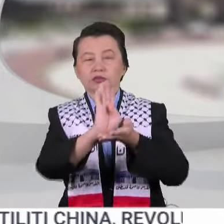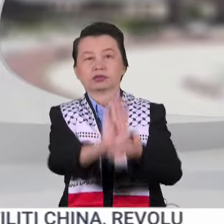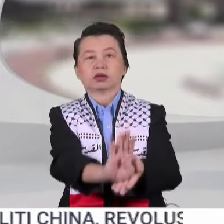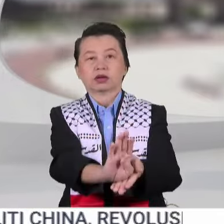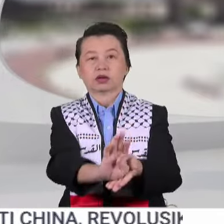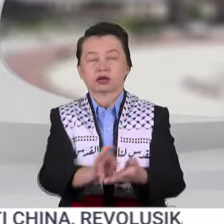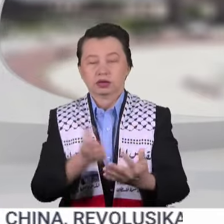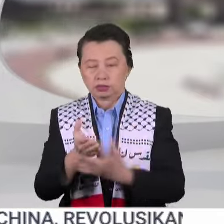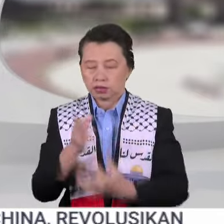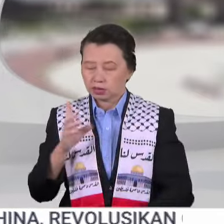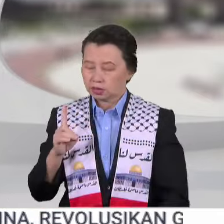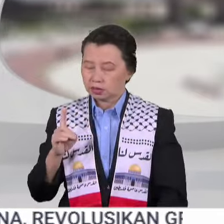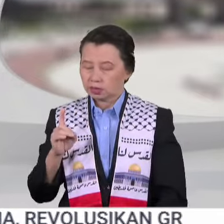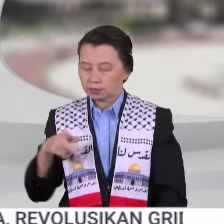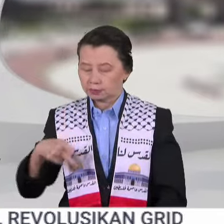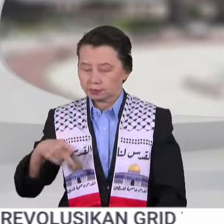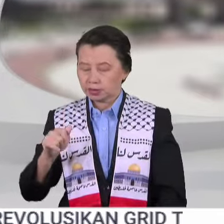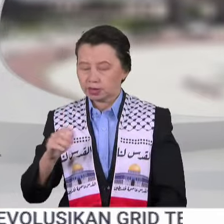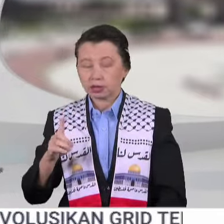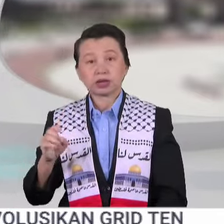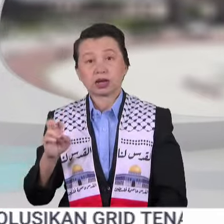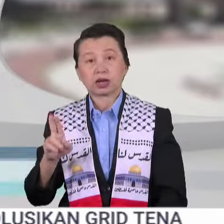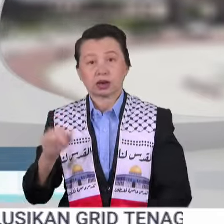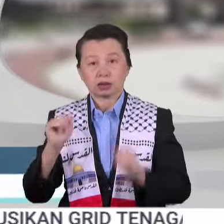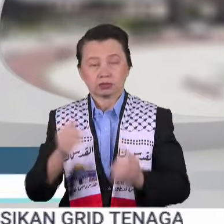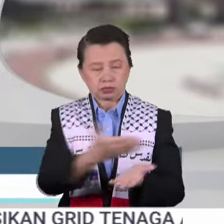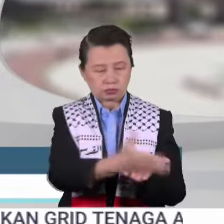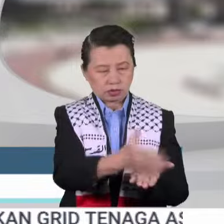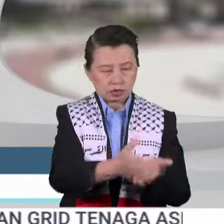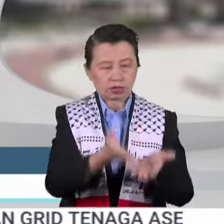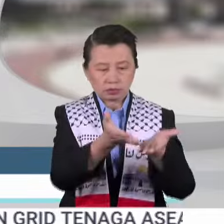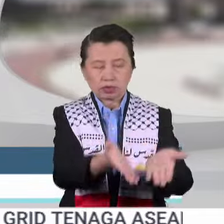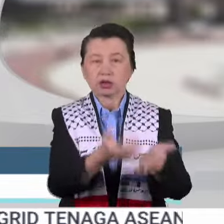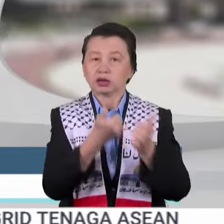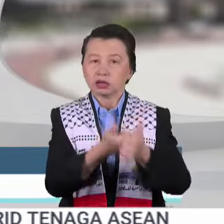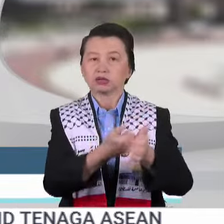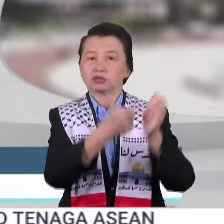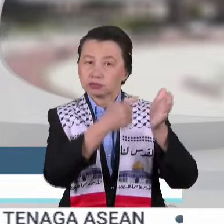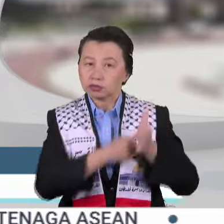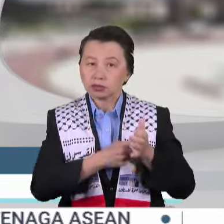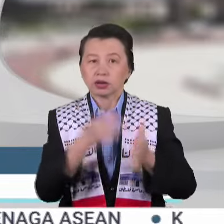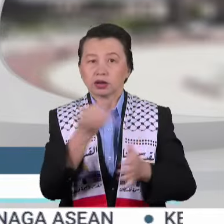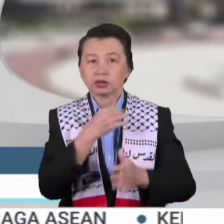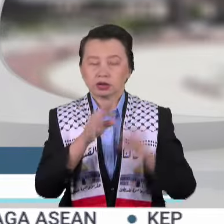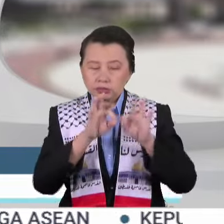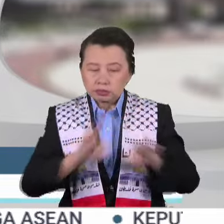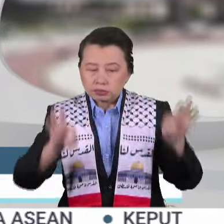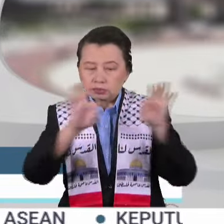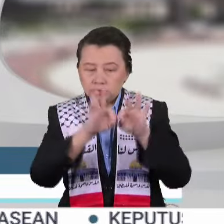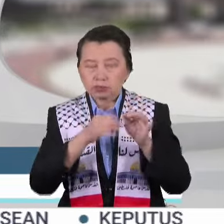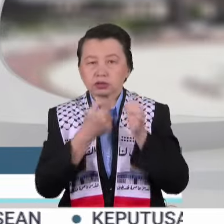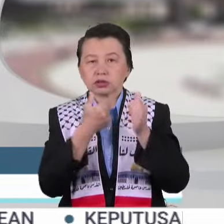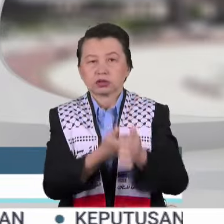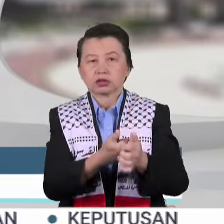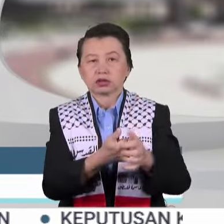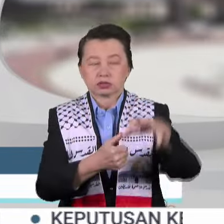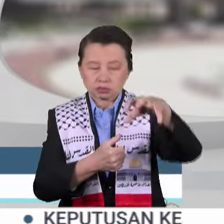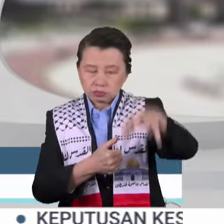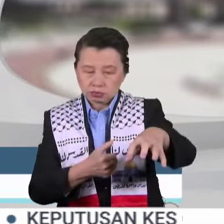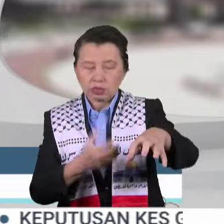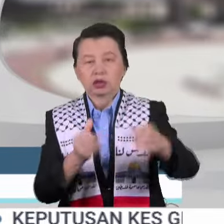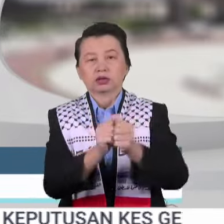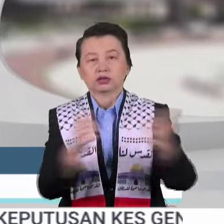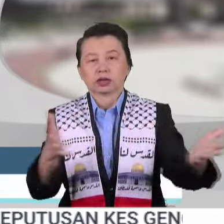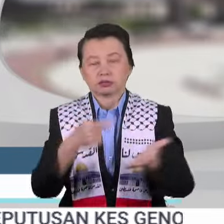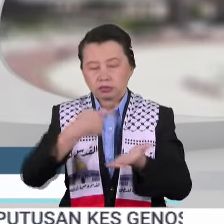bantuan. Menerusi data padu, bantuan boleh diagih kepada mereka ikut keperluan serta keutamaan berasaskan lokaliti